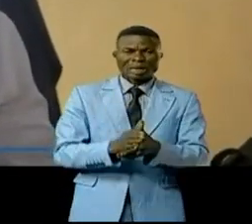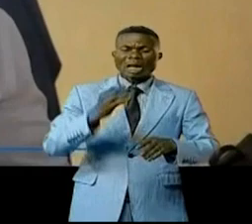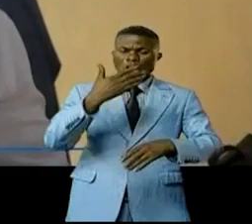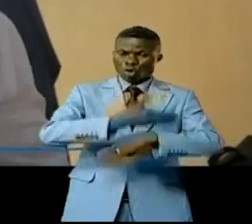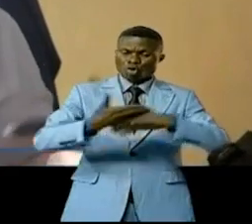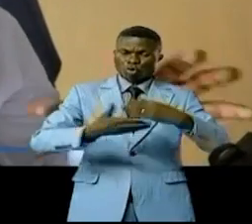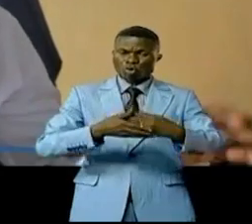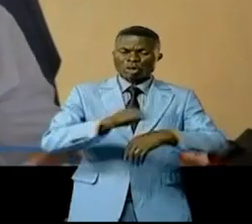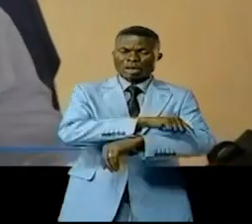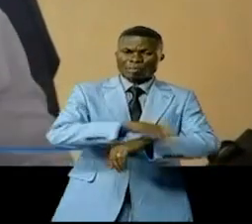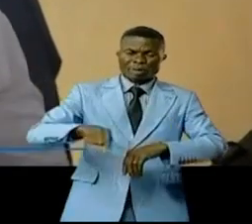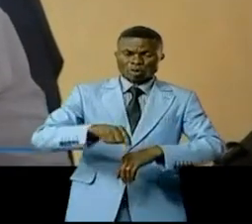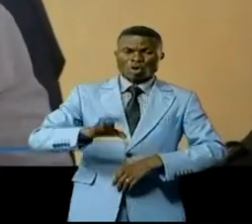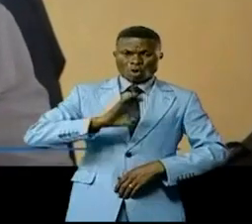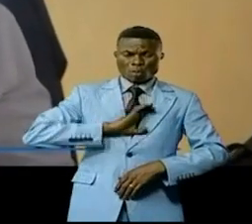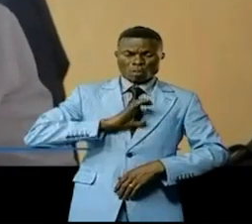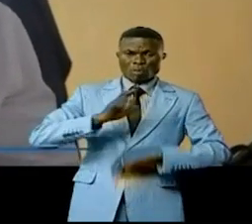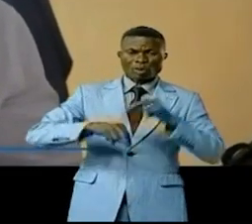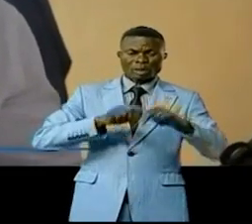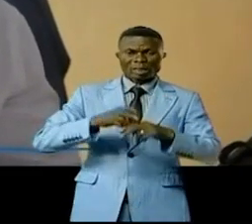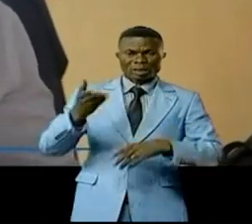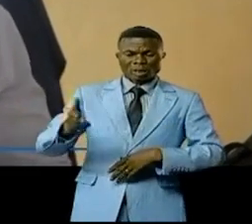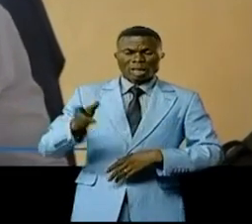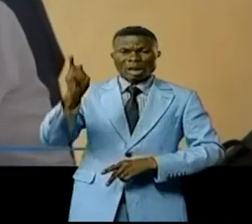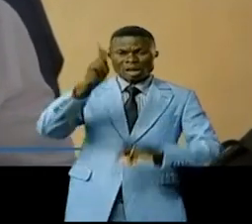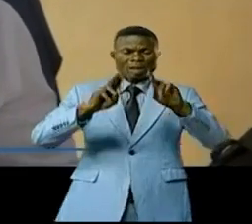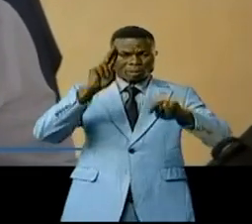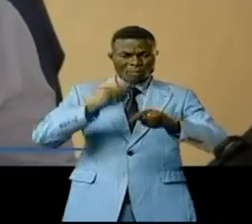chaud pour que la population soit